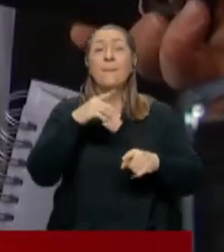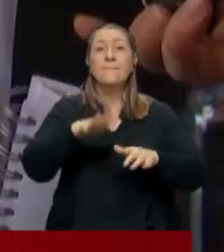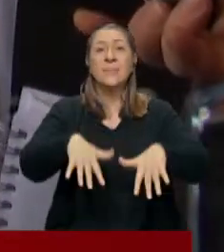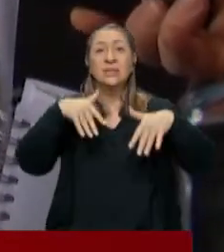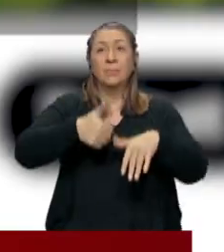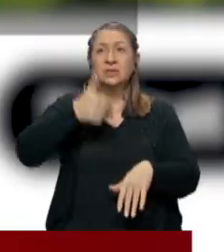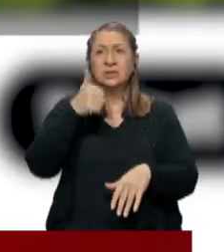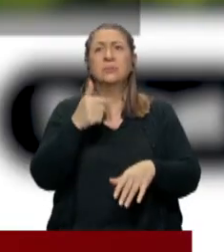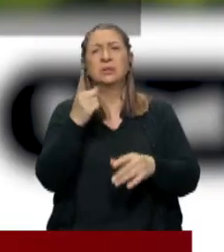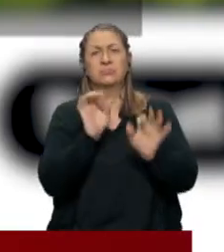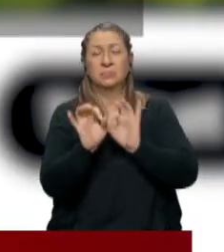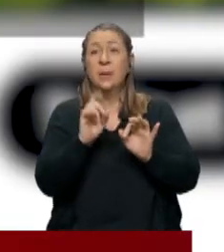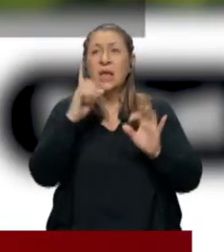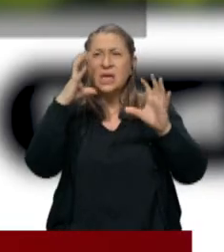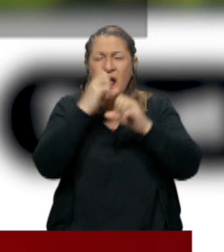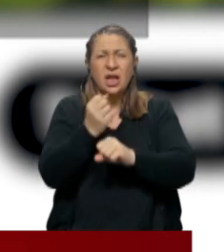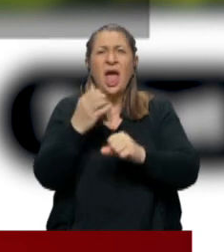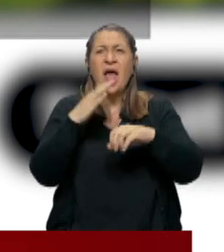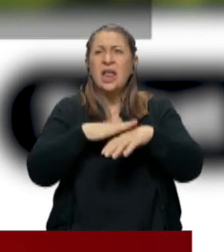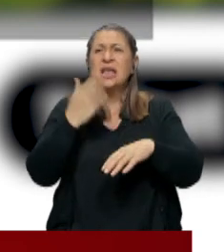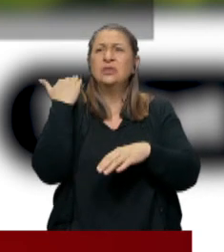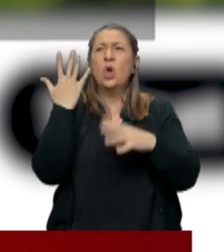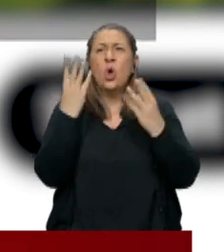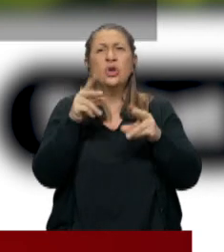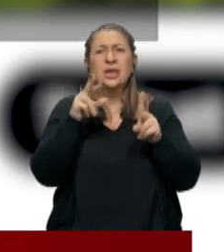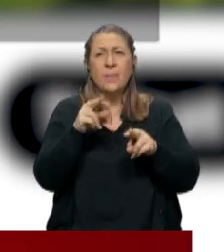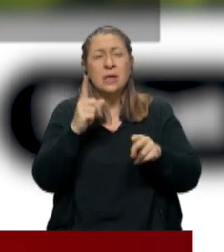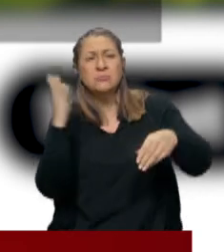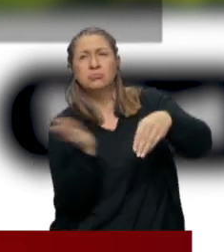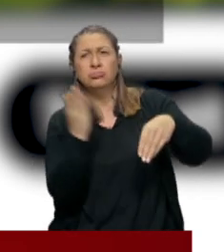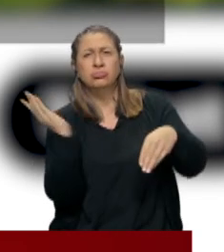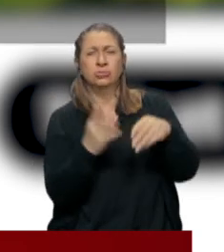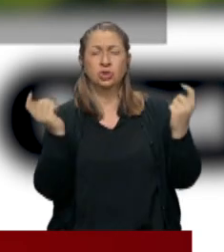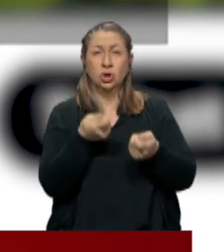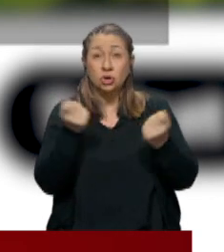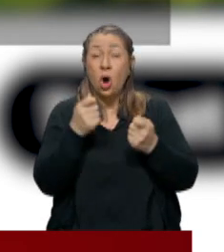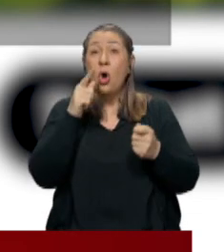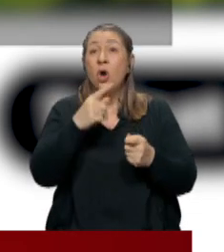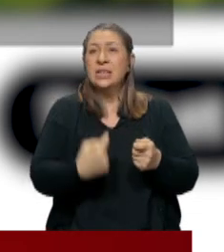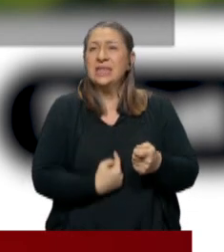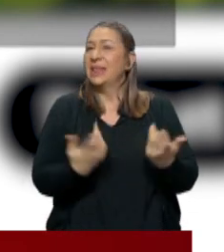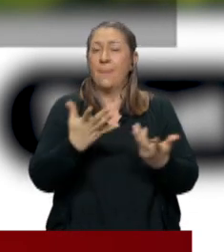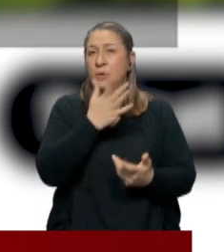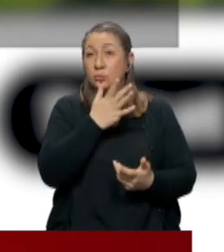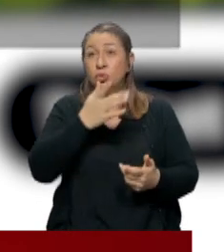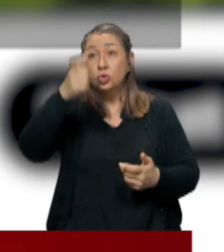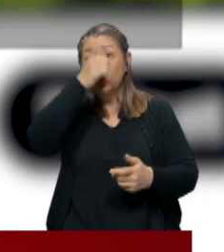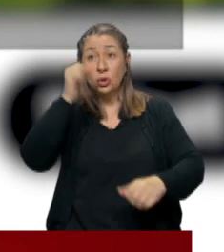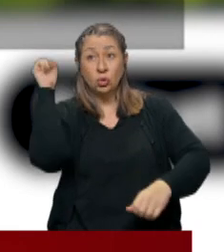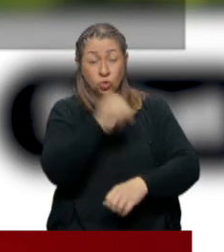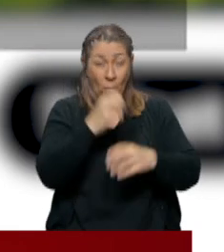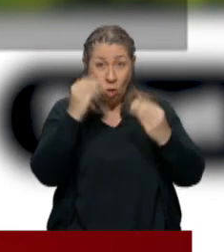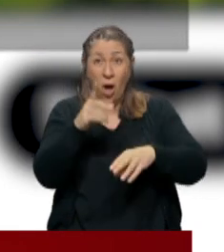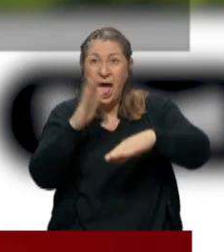başkanı da provokasyon dedi bir karanlık ya geçmişte olduğu gibi provokasyonlar denemektedir millet olarak o elin niyetini biliyoruz Türkiye'ye